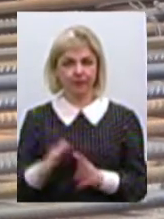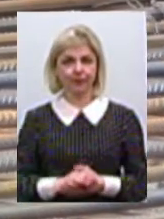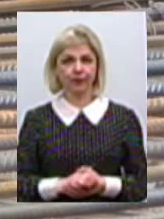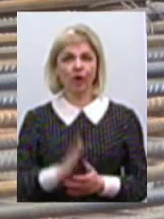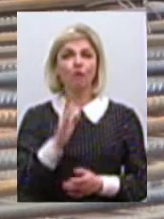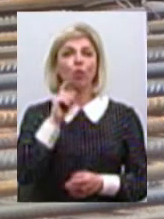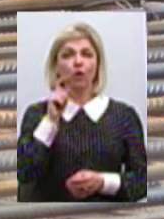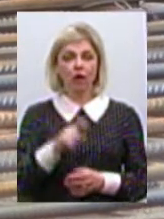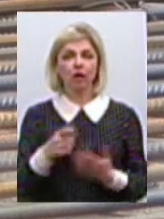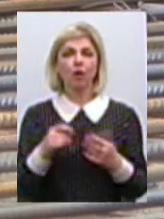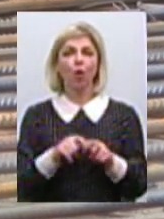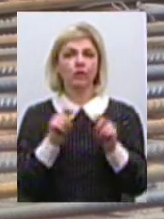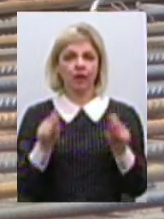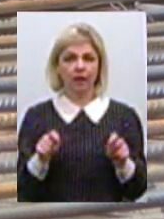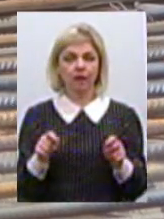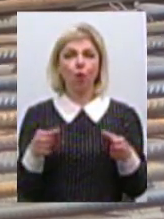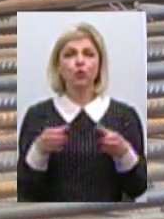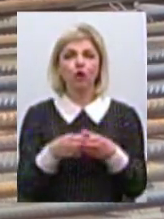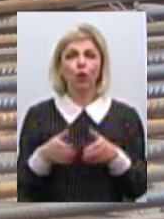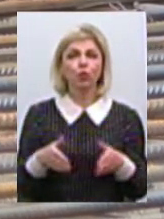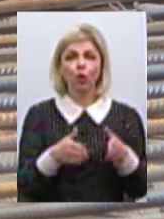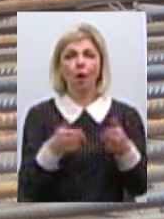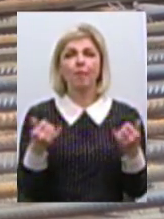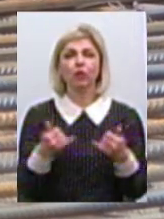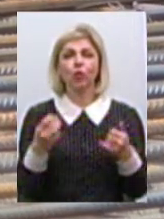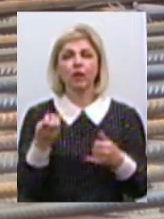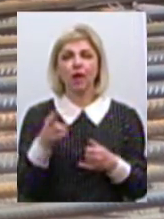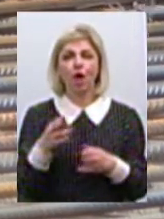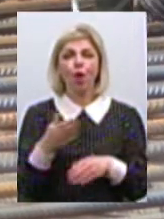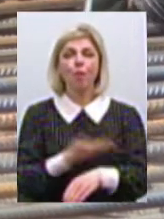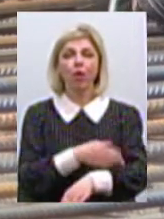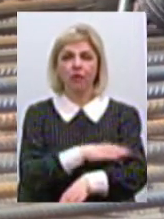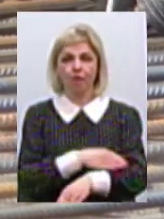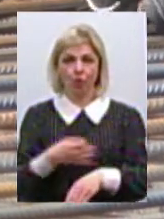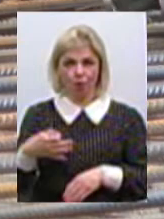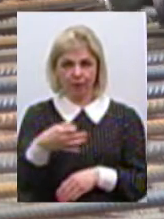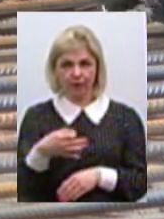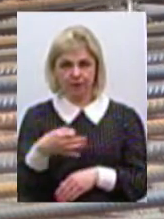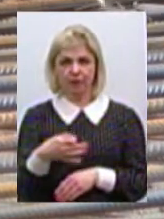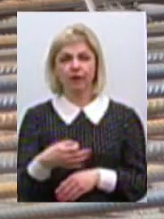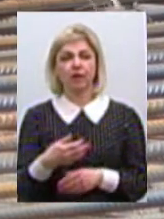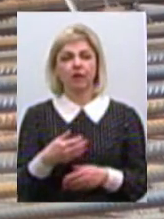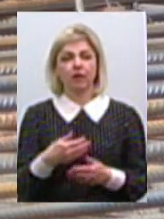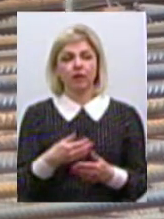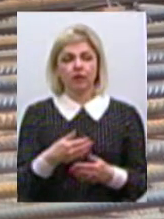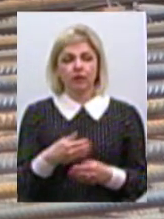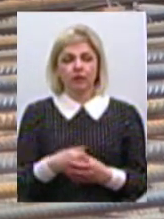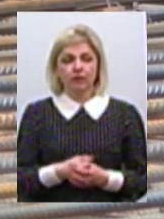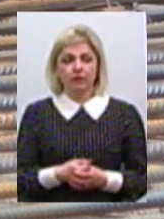нас відкрита ділянка дороги бетонної в Полтавській області від Решетилки,